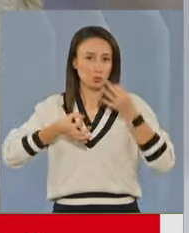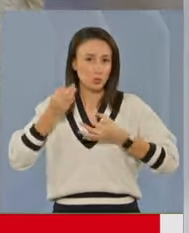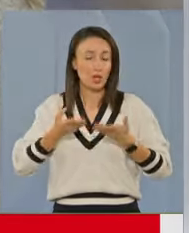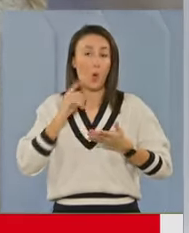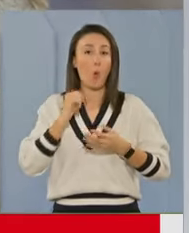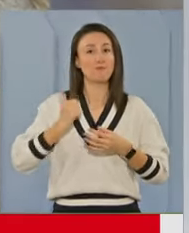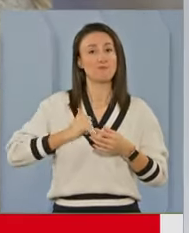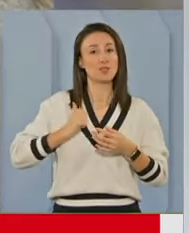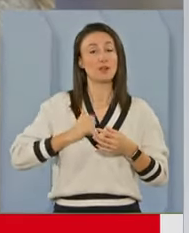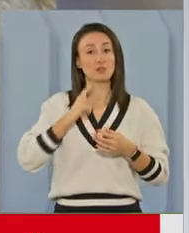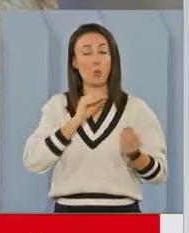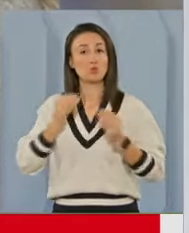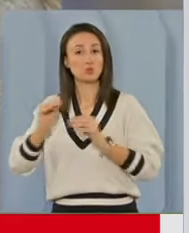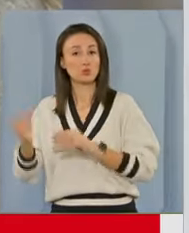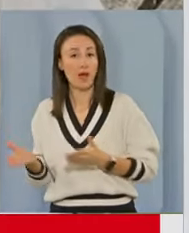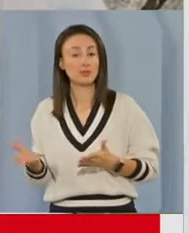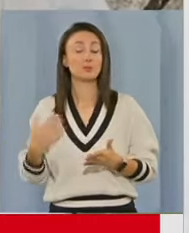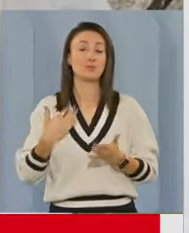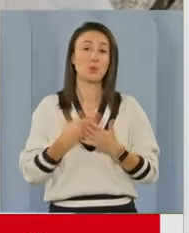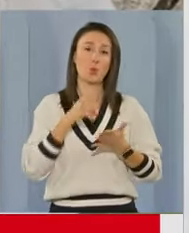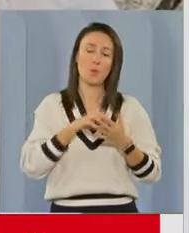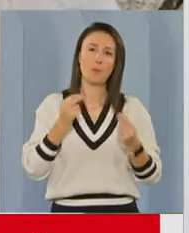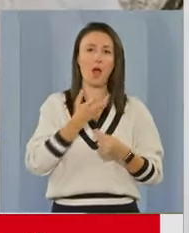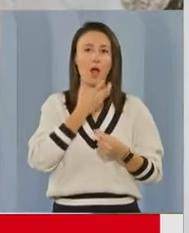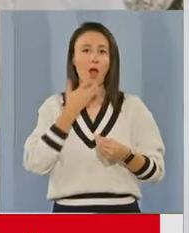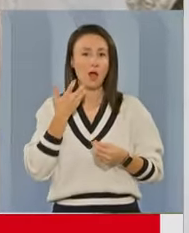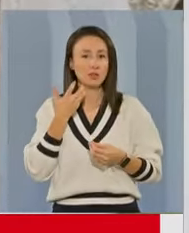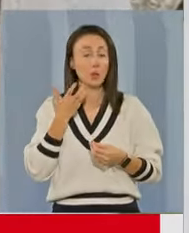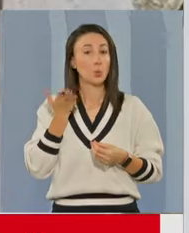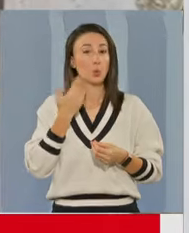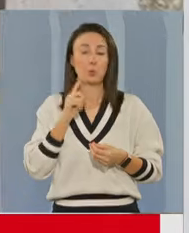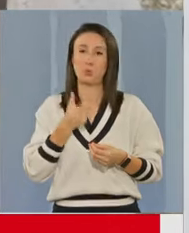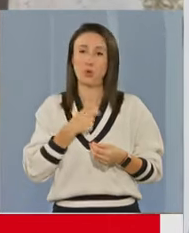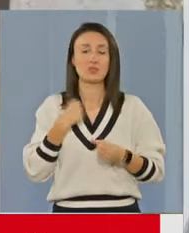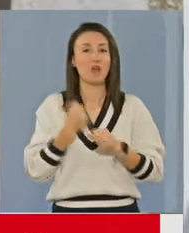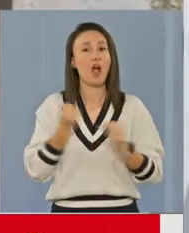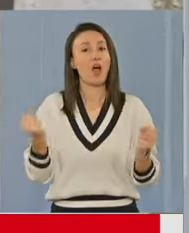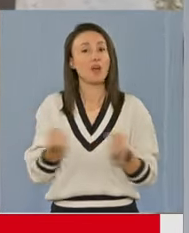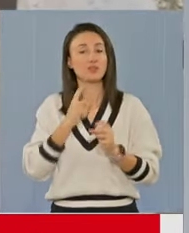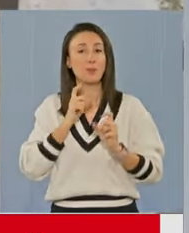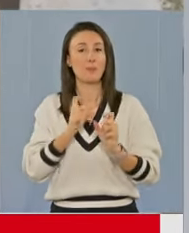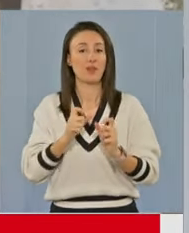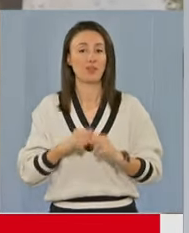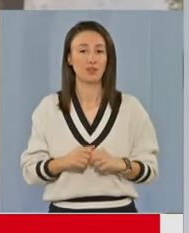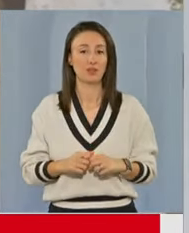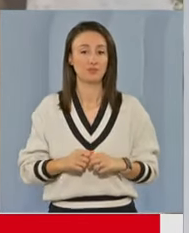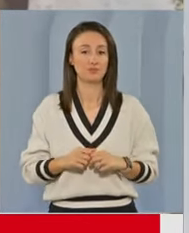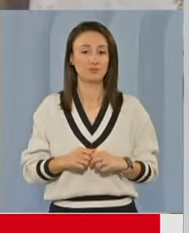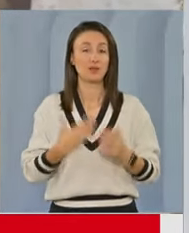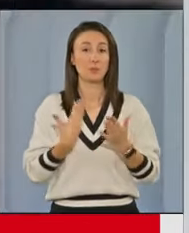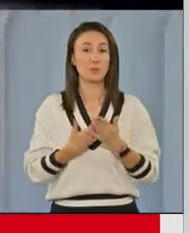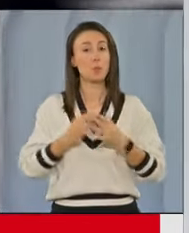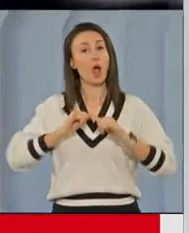poliție care au s au mutat de la structuri operative pentru că este un loc mai călduț nu sunt în măsură să facă activități preventive de